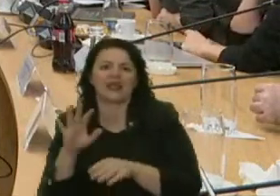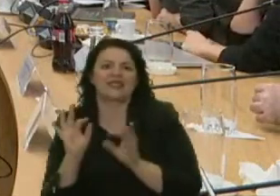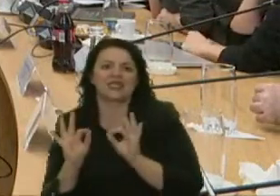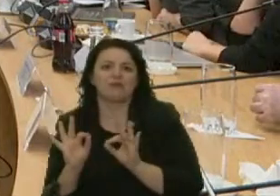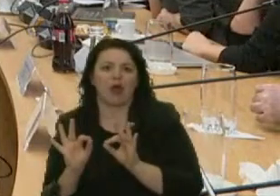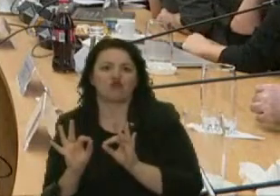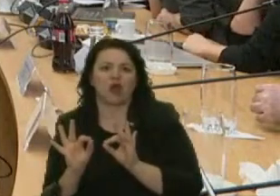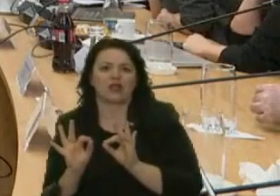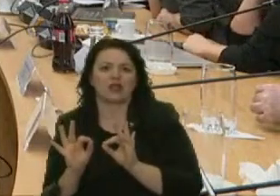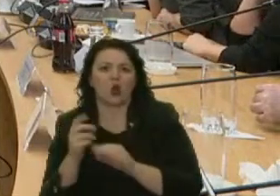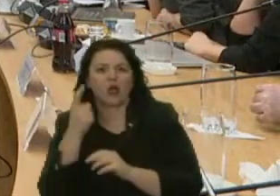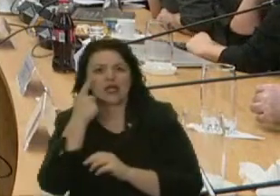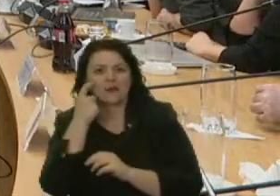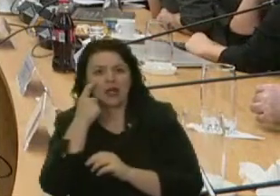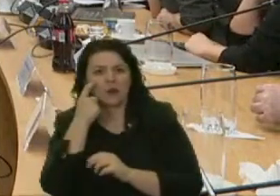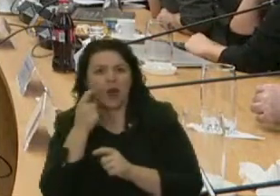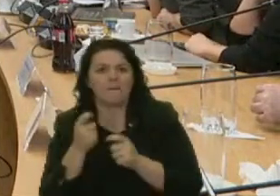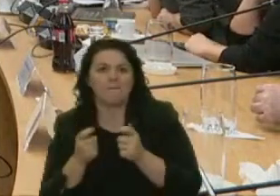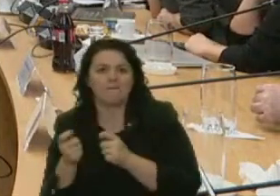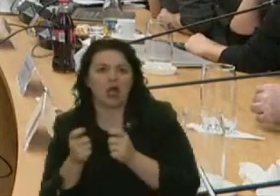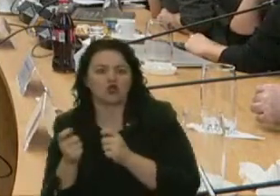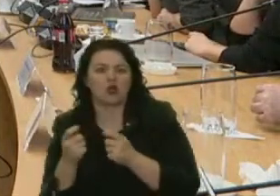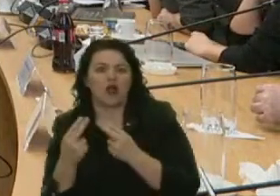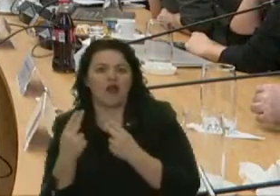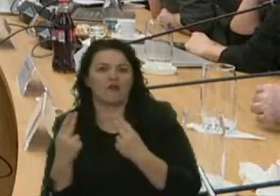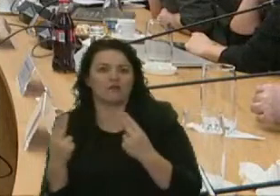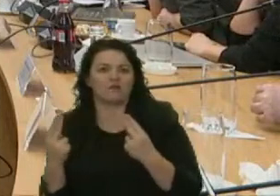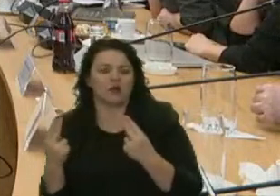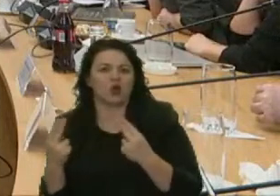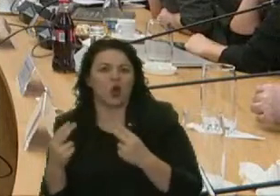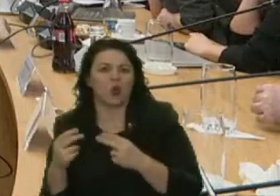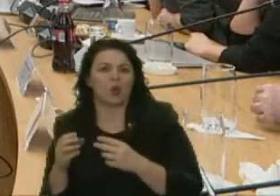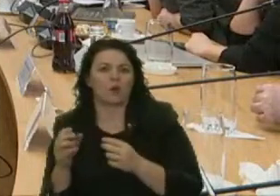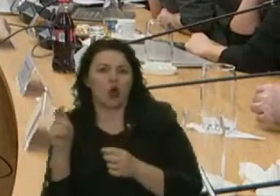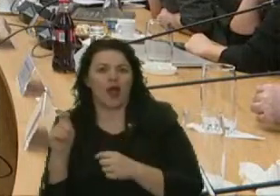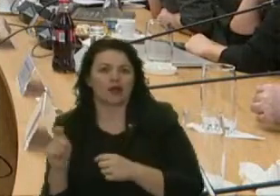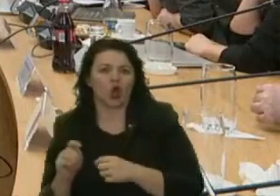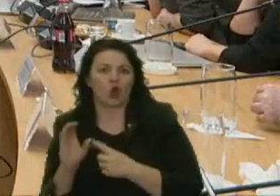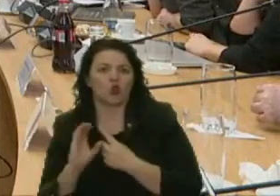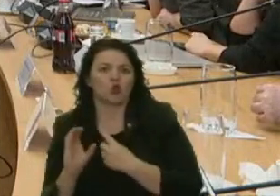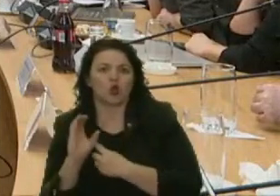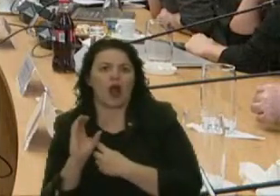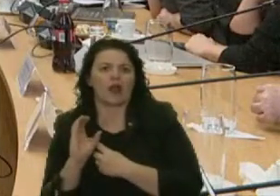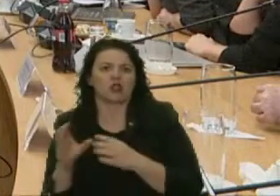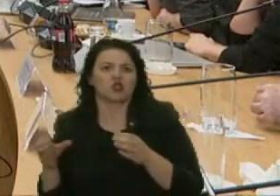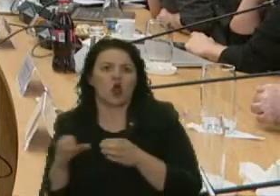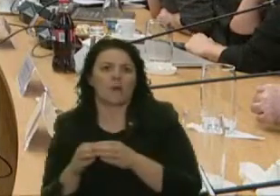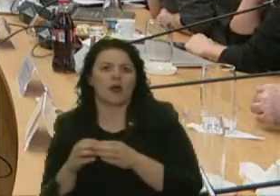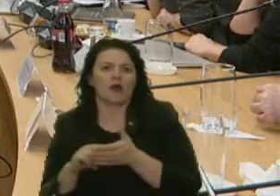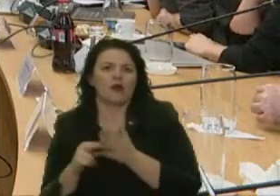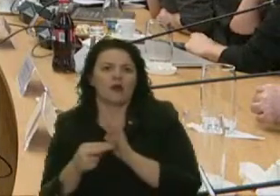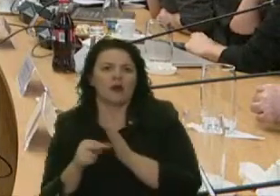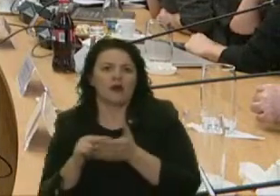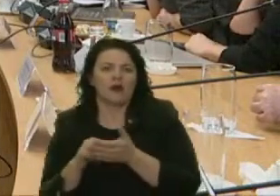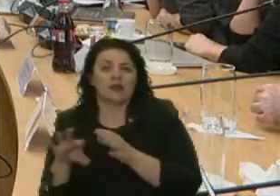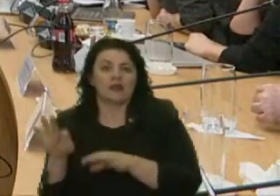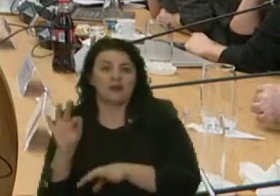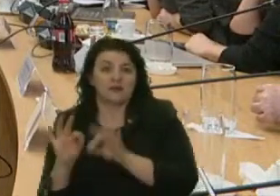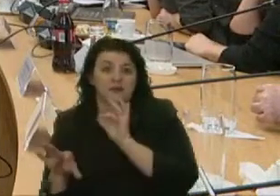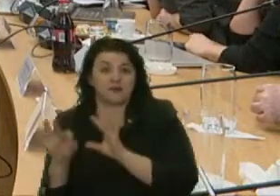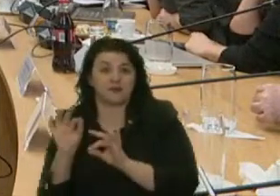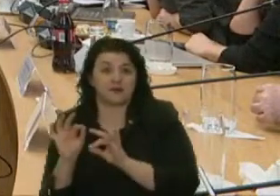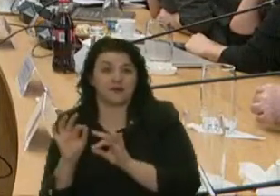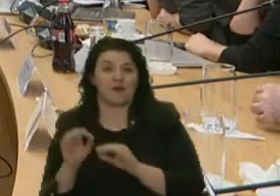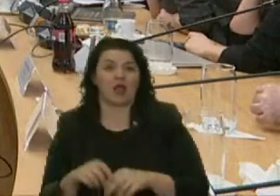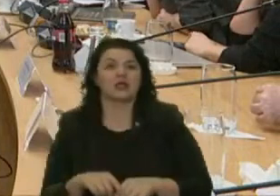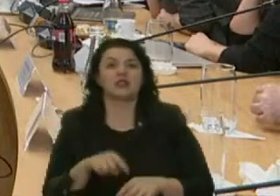specialiștilor cu experiență în managementul și evaluarea proiectelor culturale în domeniile pentru care se organizează sesiunea de selecție